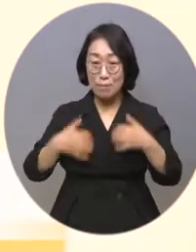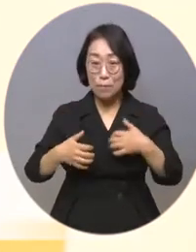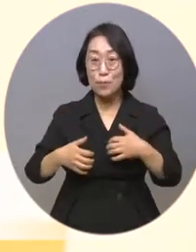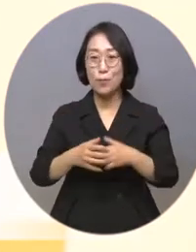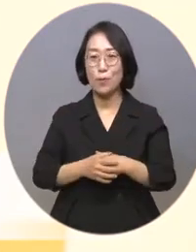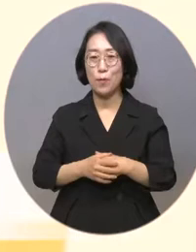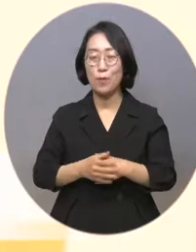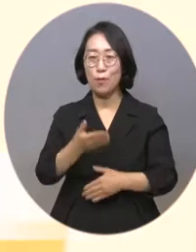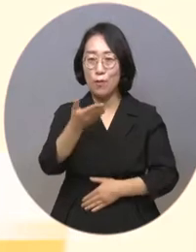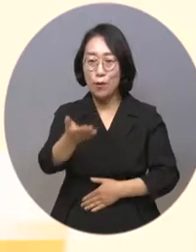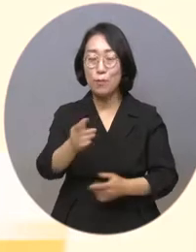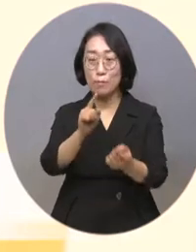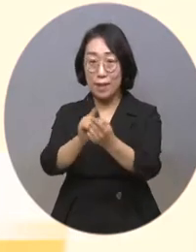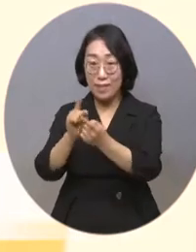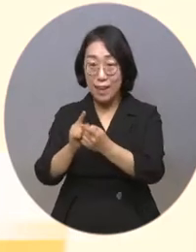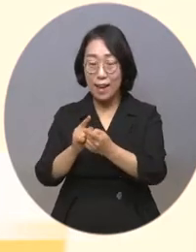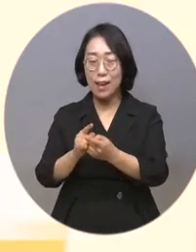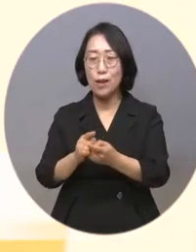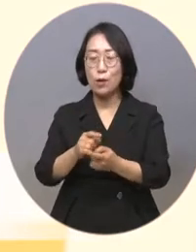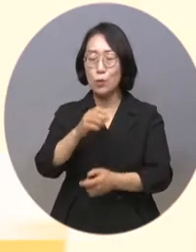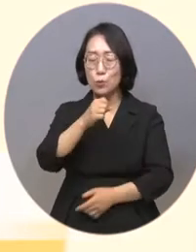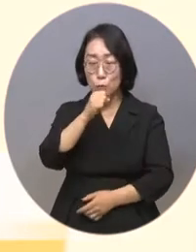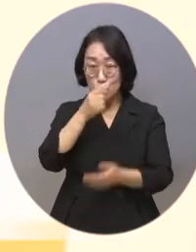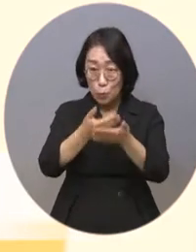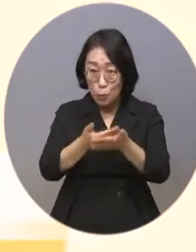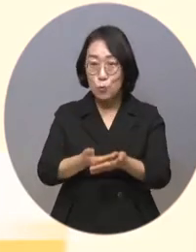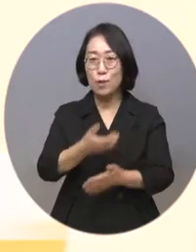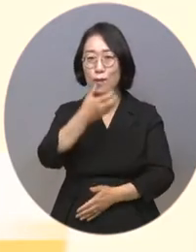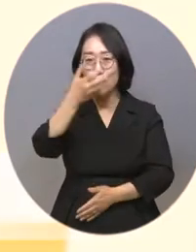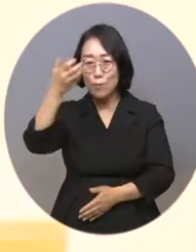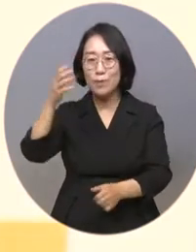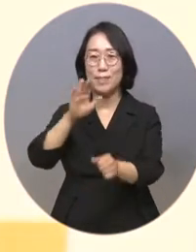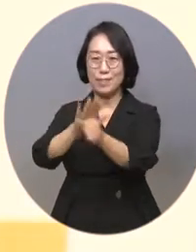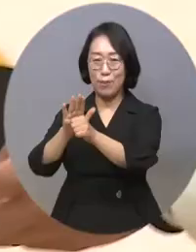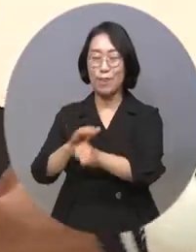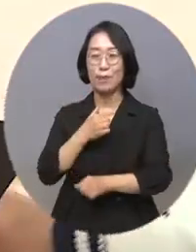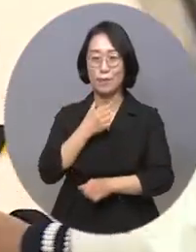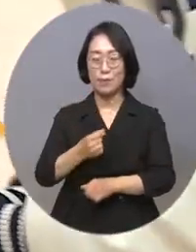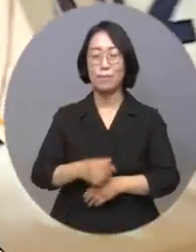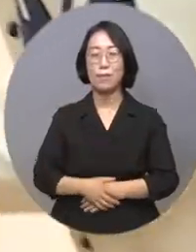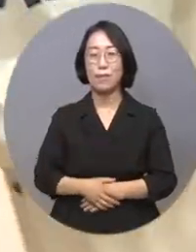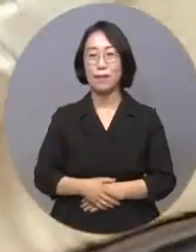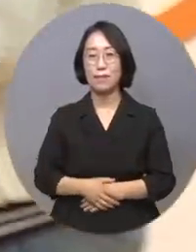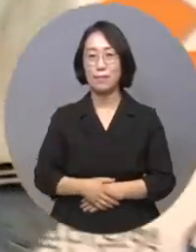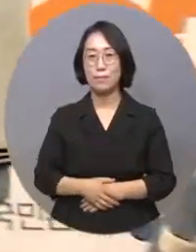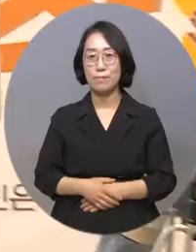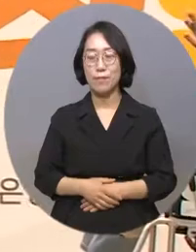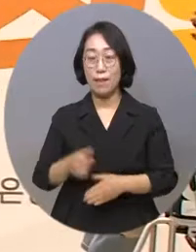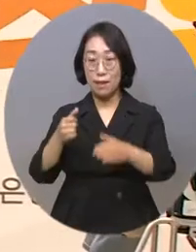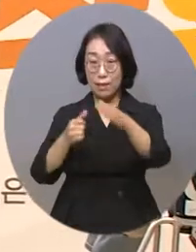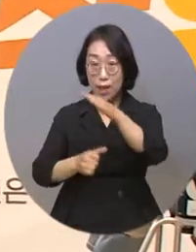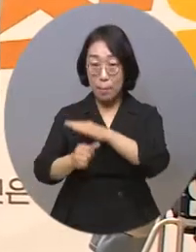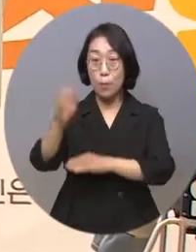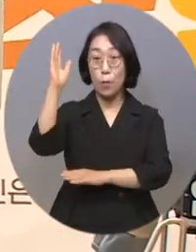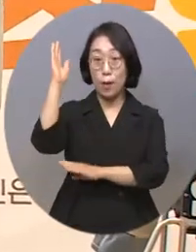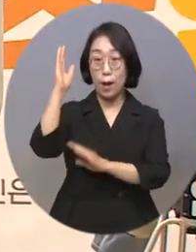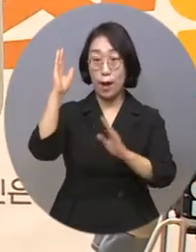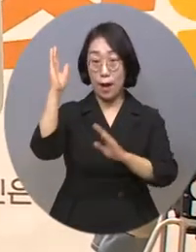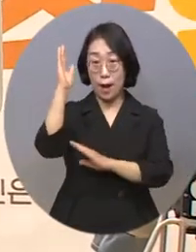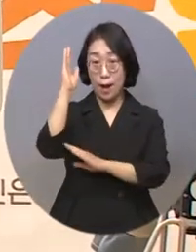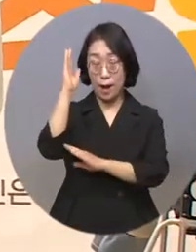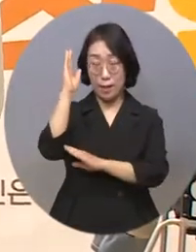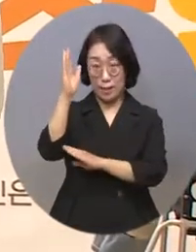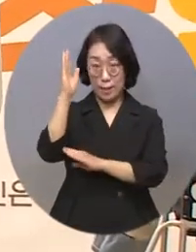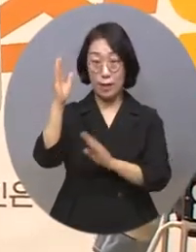마음으로 여러분들의 소중한 꿈을 KB 국민은행이 함께 응원하겠습니다. 대표로 소감을 전한 김유한 학생은